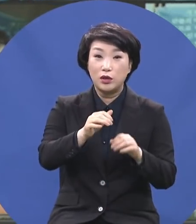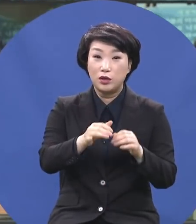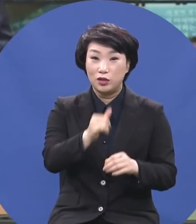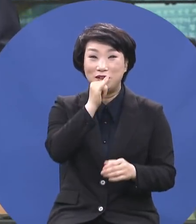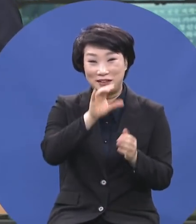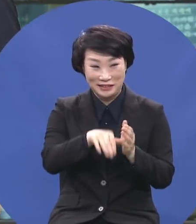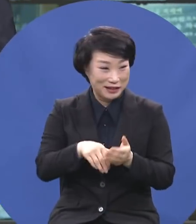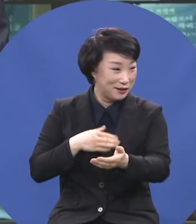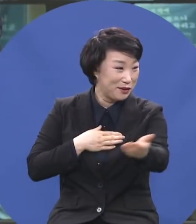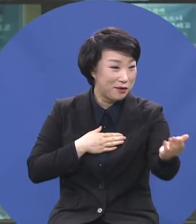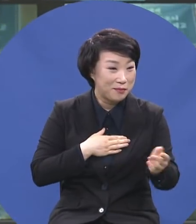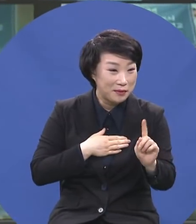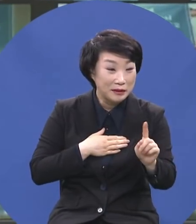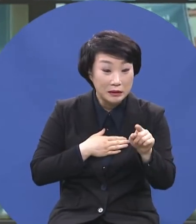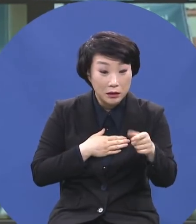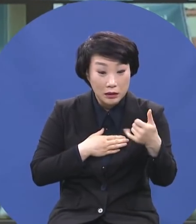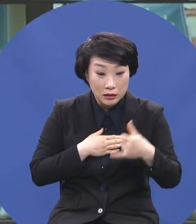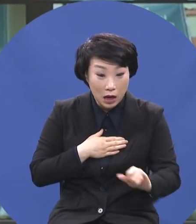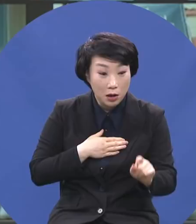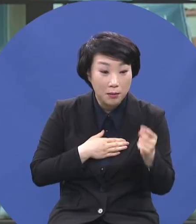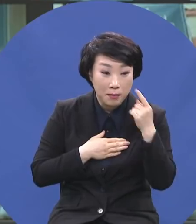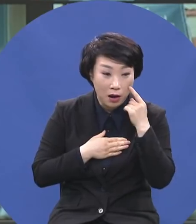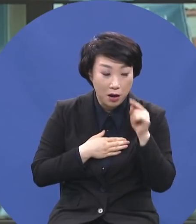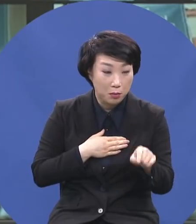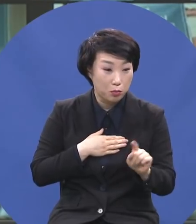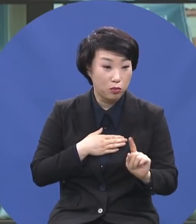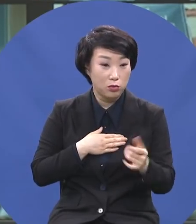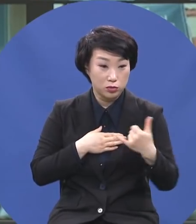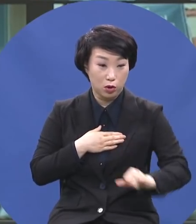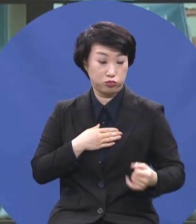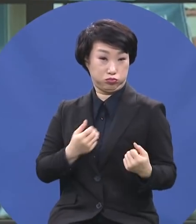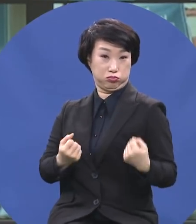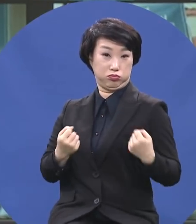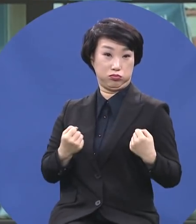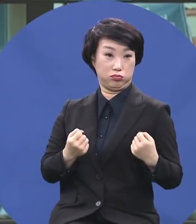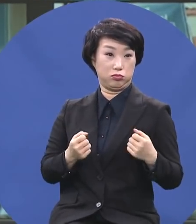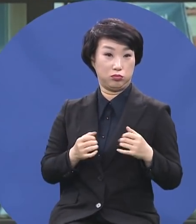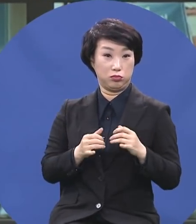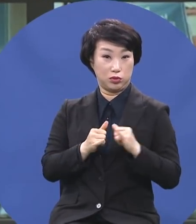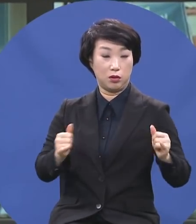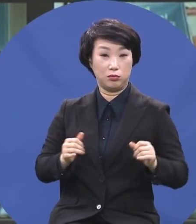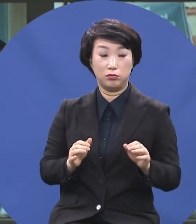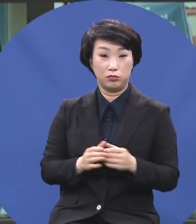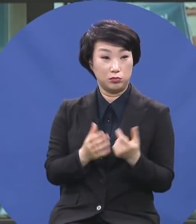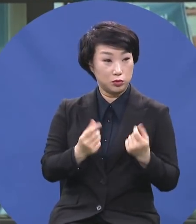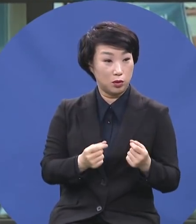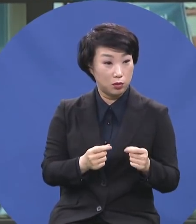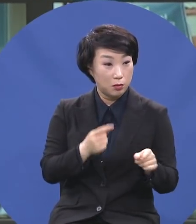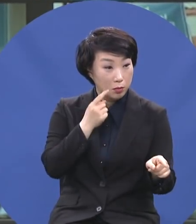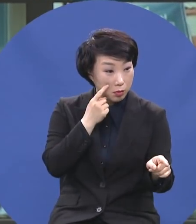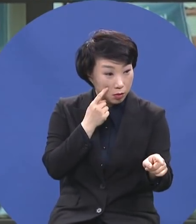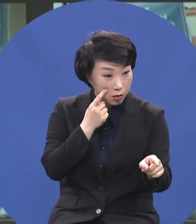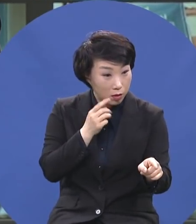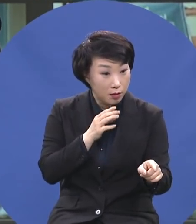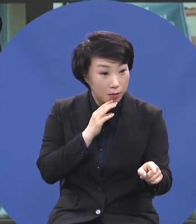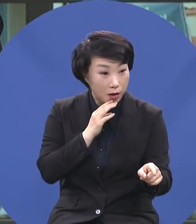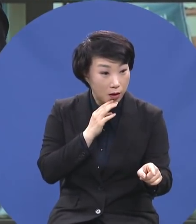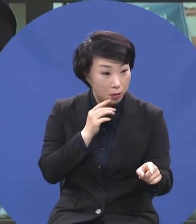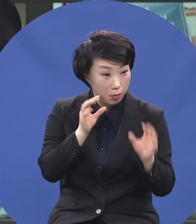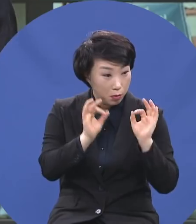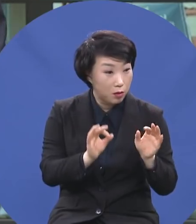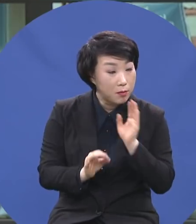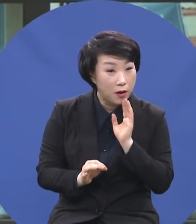두면 그 자식이 참 힘 있는 사람처럼 보이고 사람들에게 부럽게